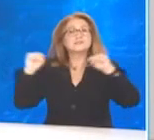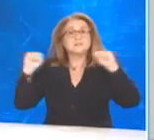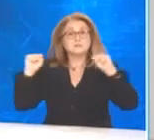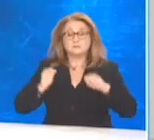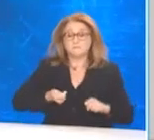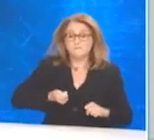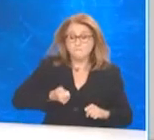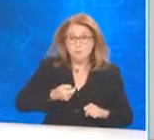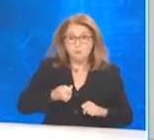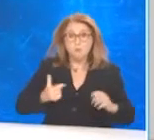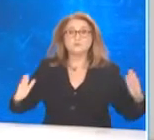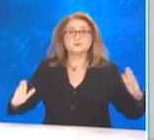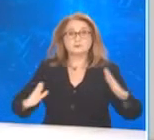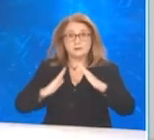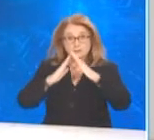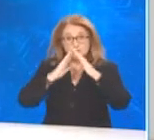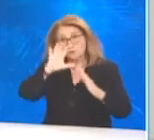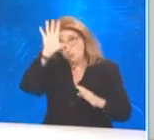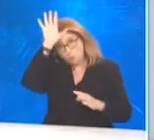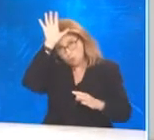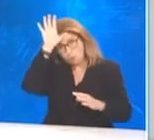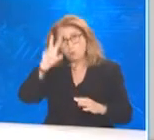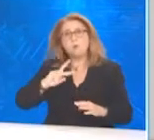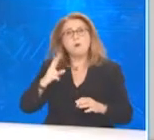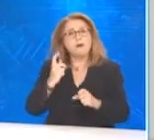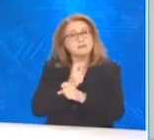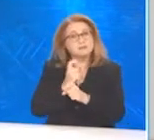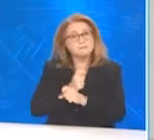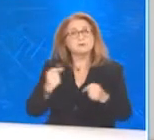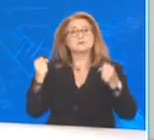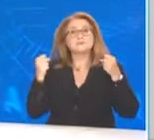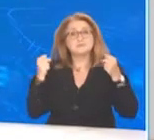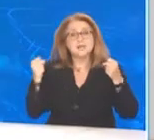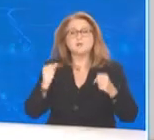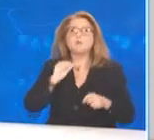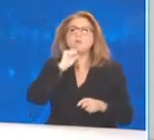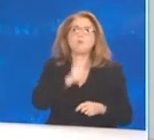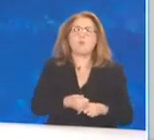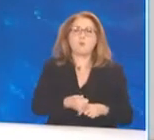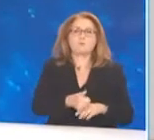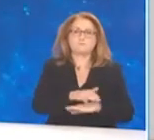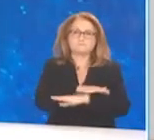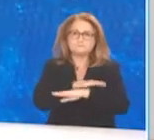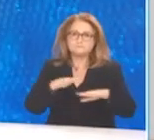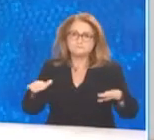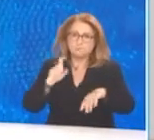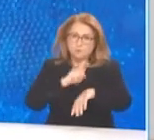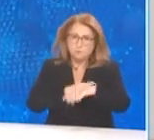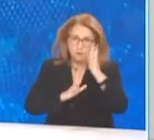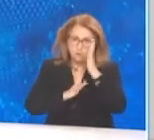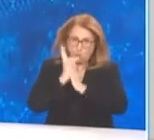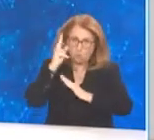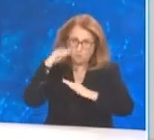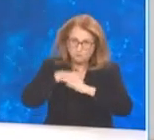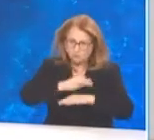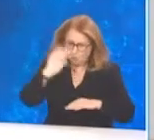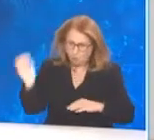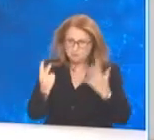Βόλου, Κατερίνης, Ρόδου, Αντιπάρου, Ζακύνθου και Κο. Η απόφαση αυτή περιλαμβάνει